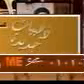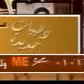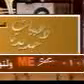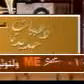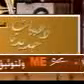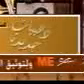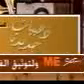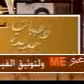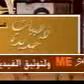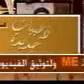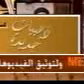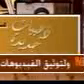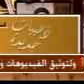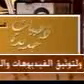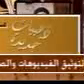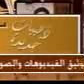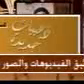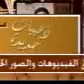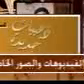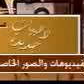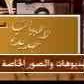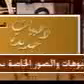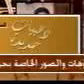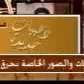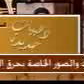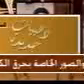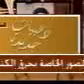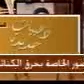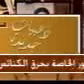يعني، ويبتدي يسألهم